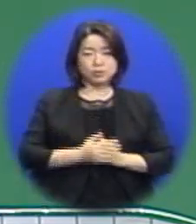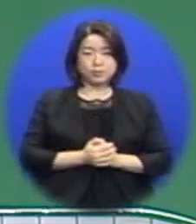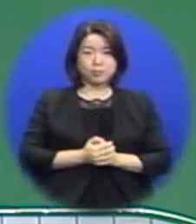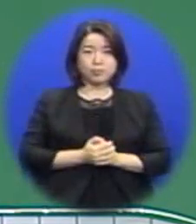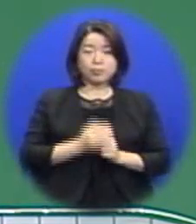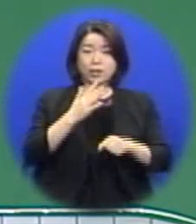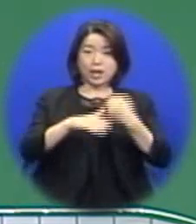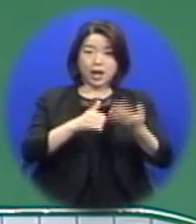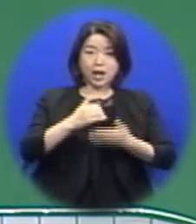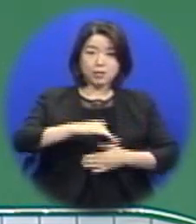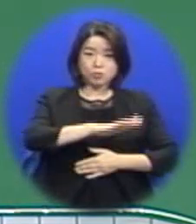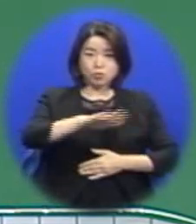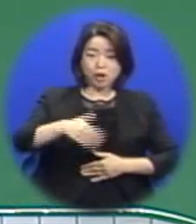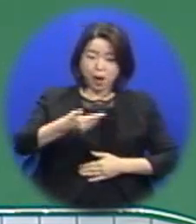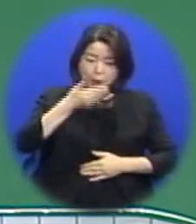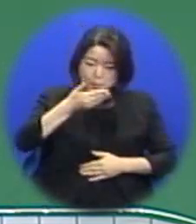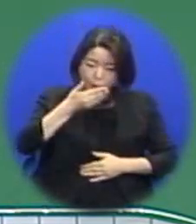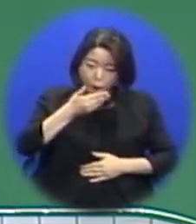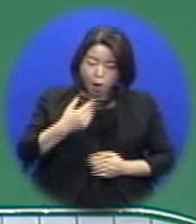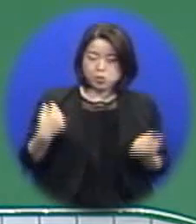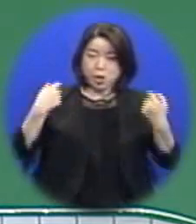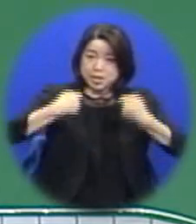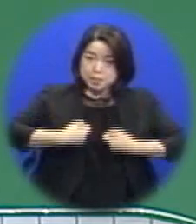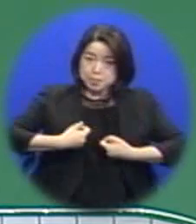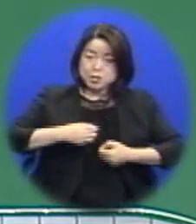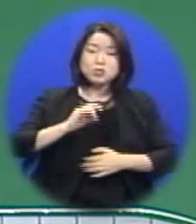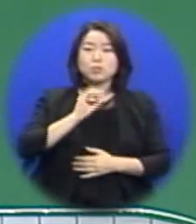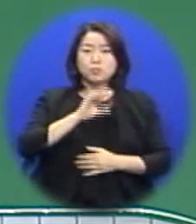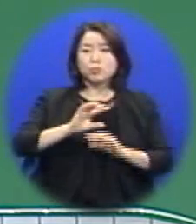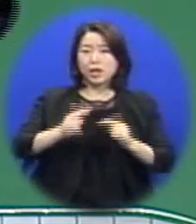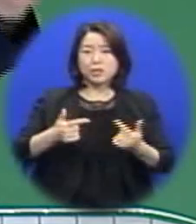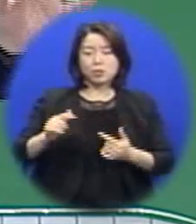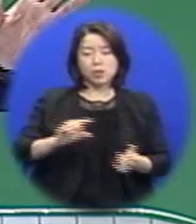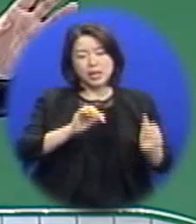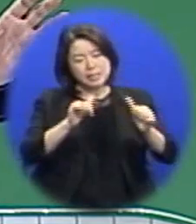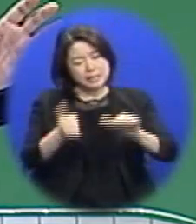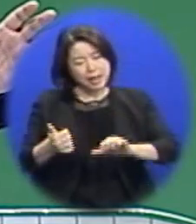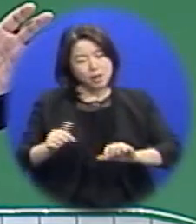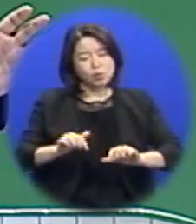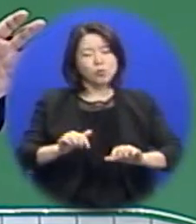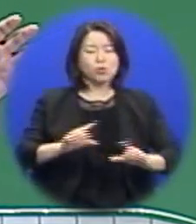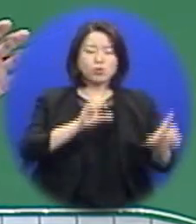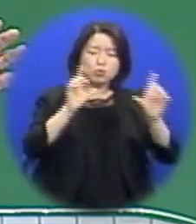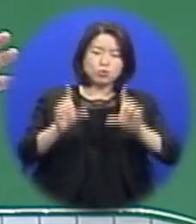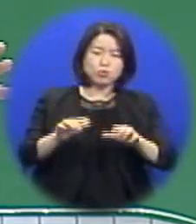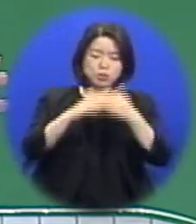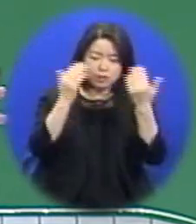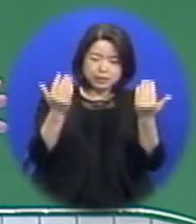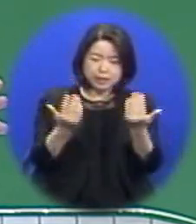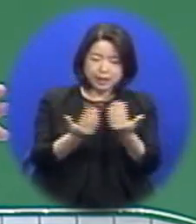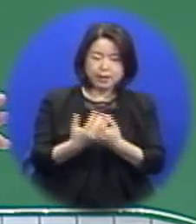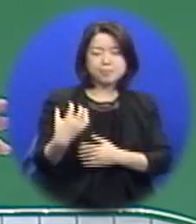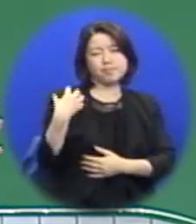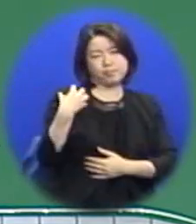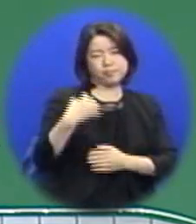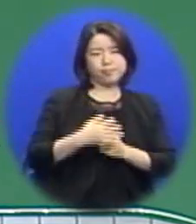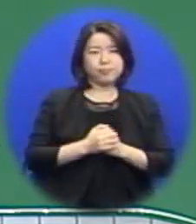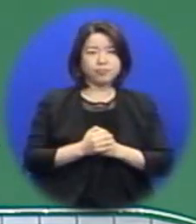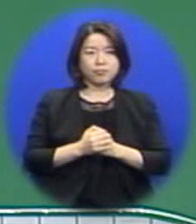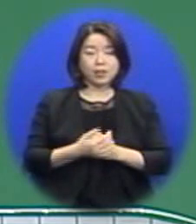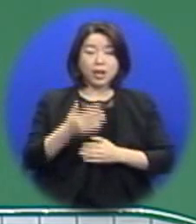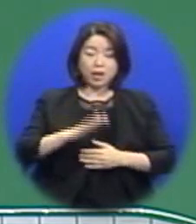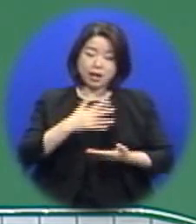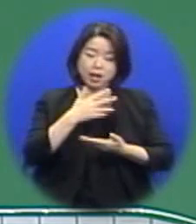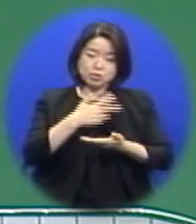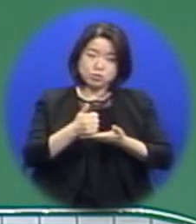하나님은 우리를 먹이고 입히실 뿐만 아니고 우리의 살고 죽는 것도 다 주관하십니다. 29절에 그러나 하나님께서